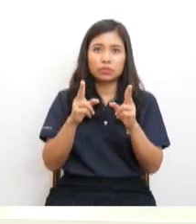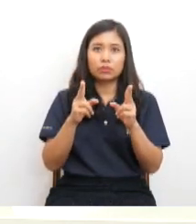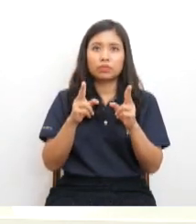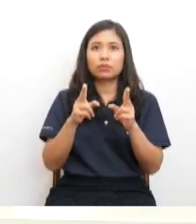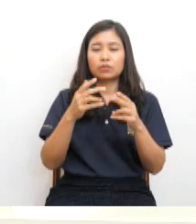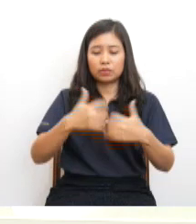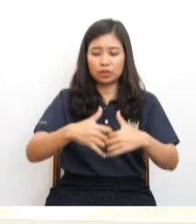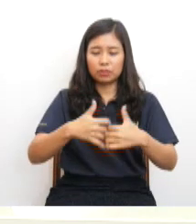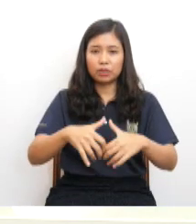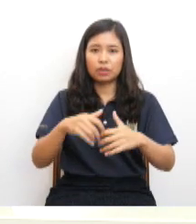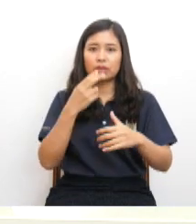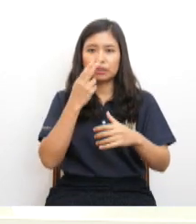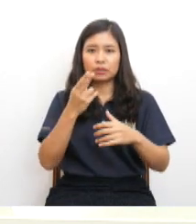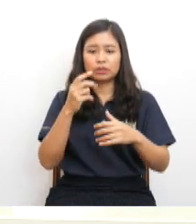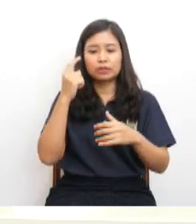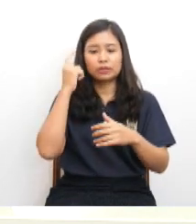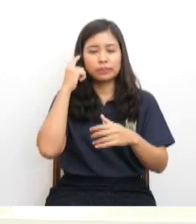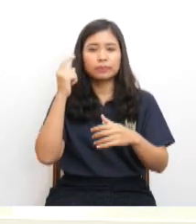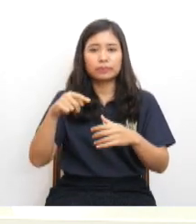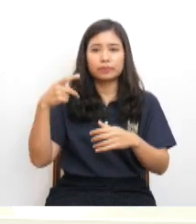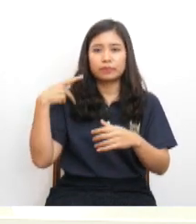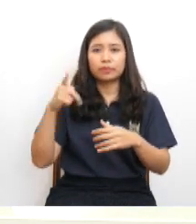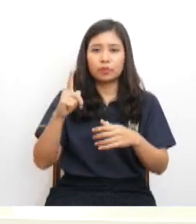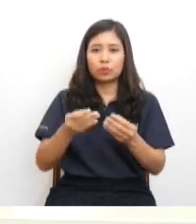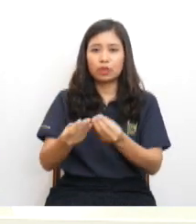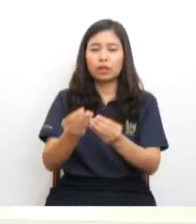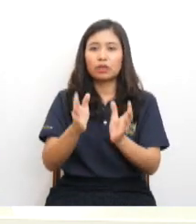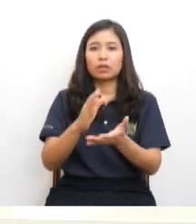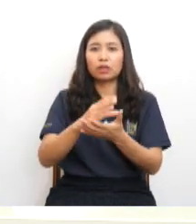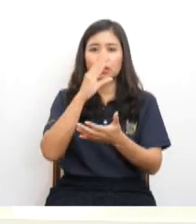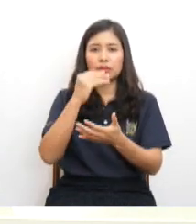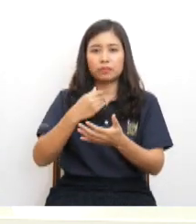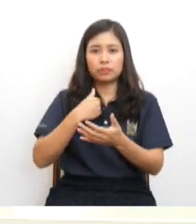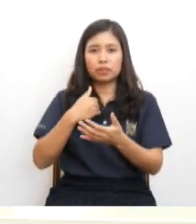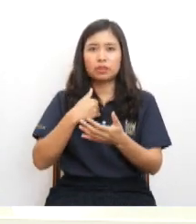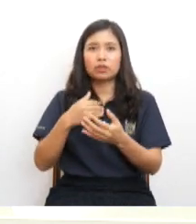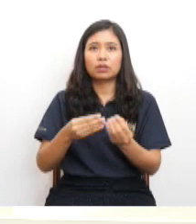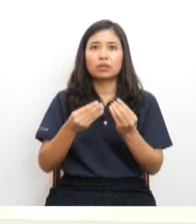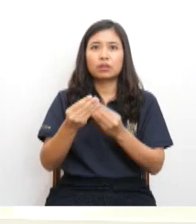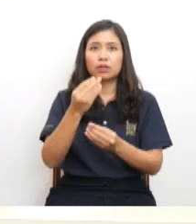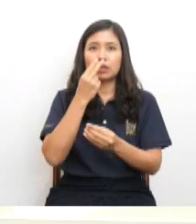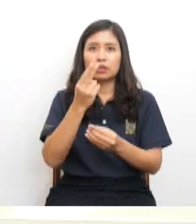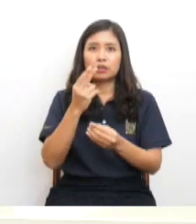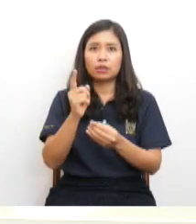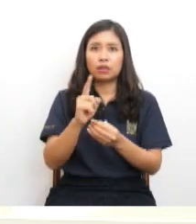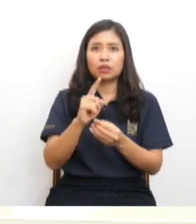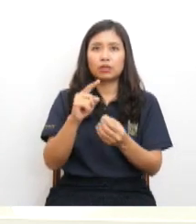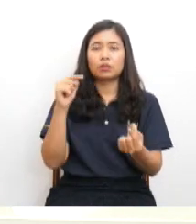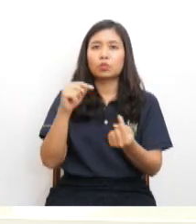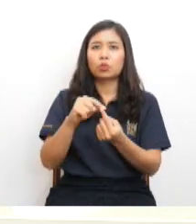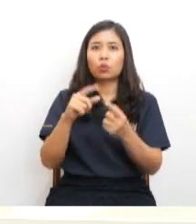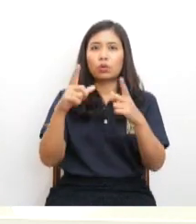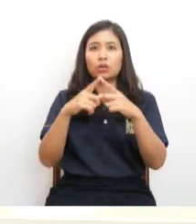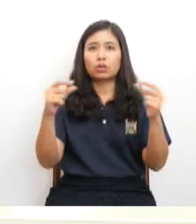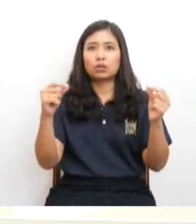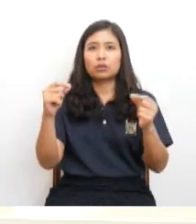าเป็นสิ่งที่เป็นประโยชน์กับนักเรียนนะครับและเป็นสิ่งที่สะท้อนในเรื่องการที่พระบ